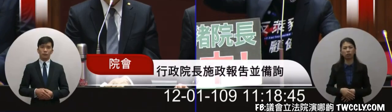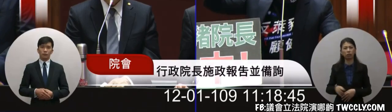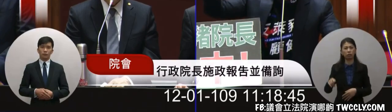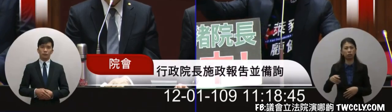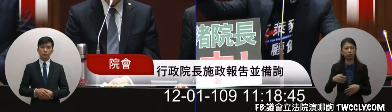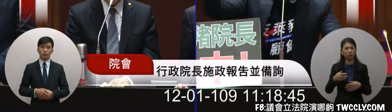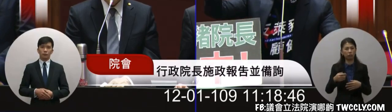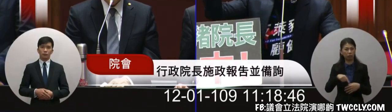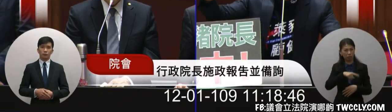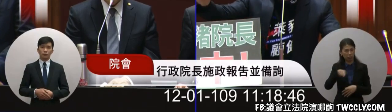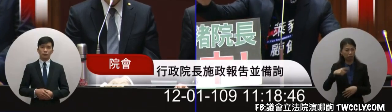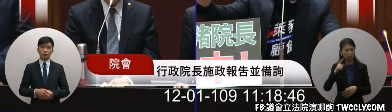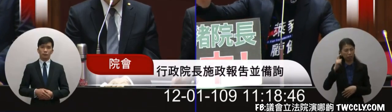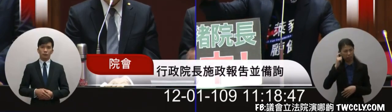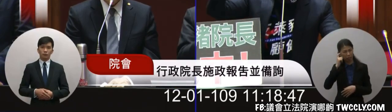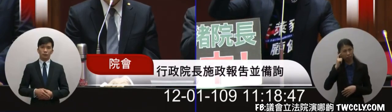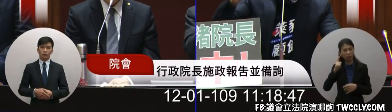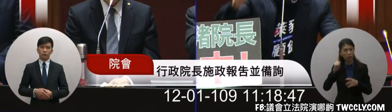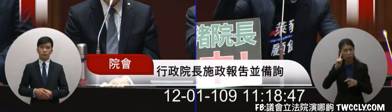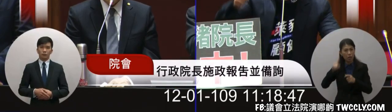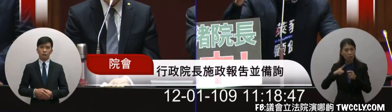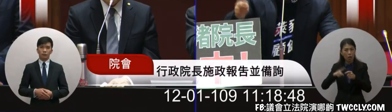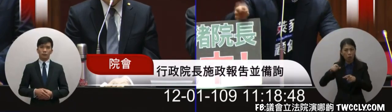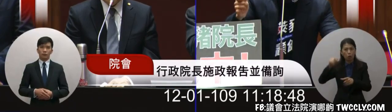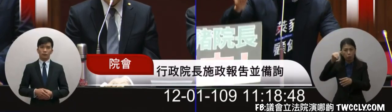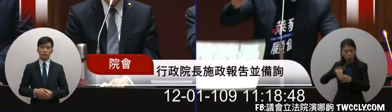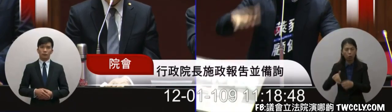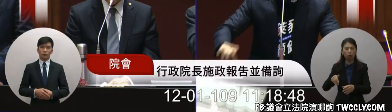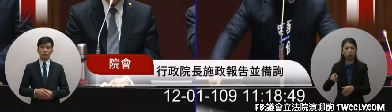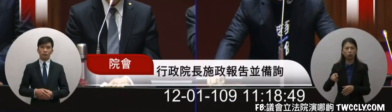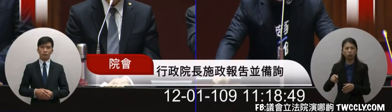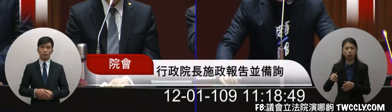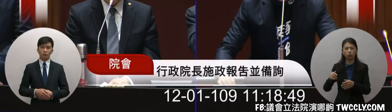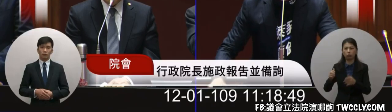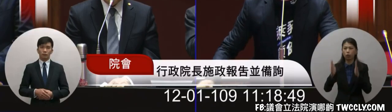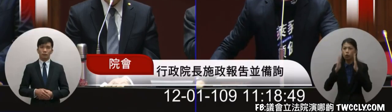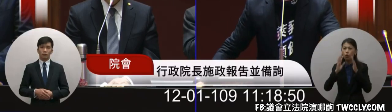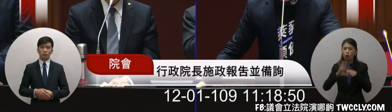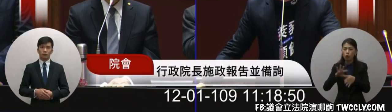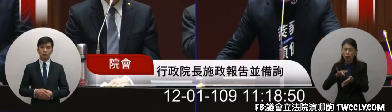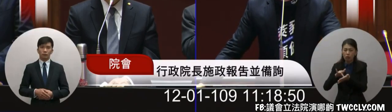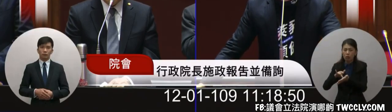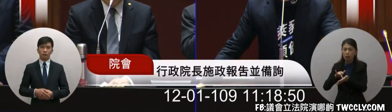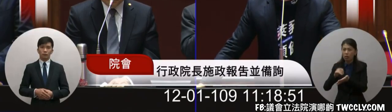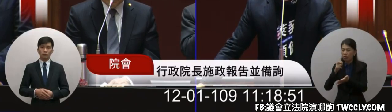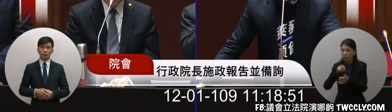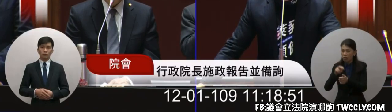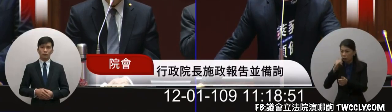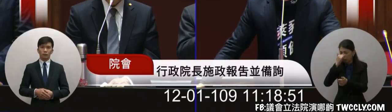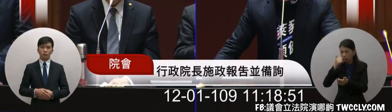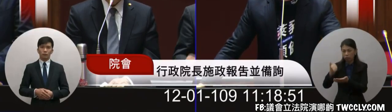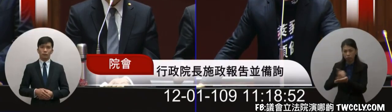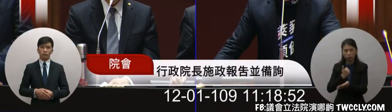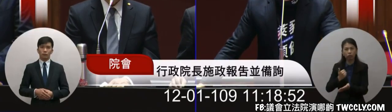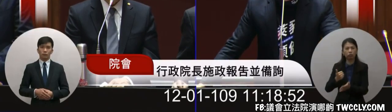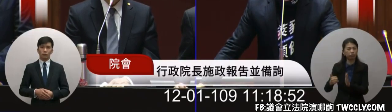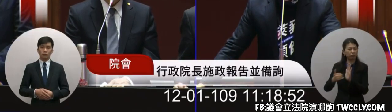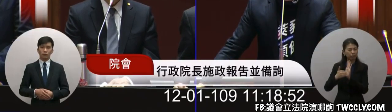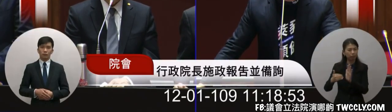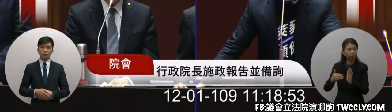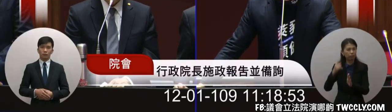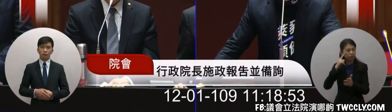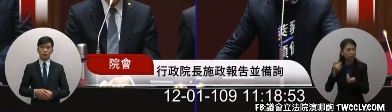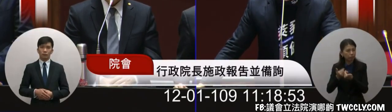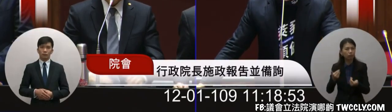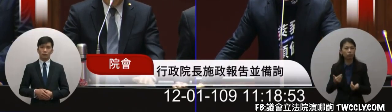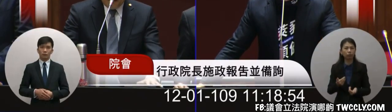意明年公投的时候要投下反对瘦肉精猪肉进口的票。院长，您